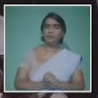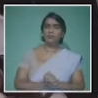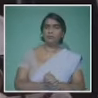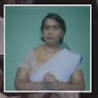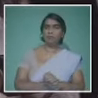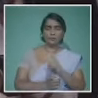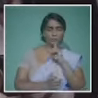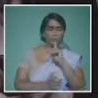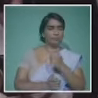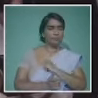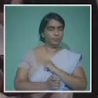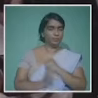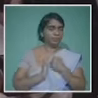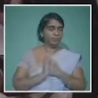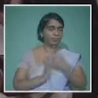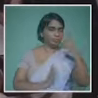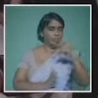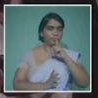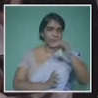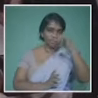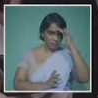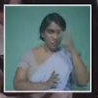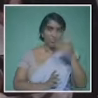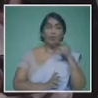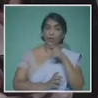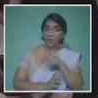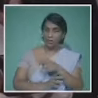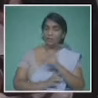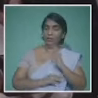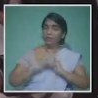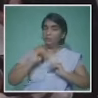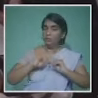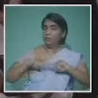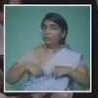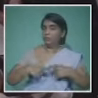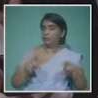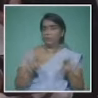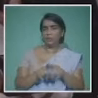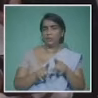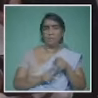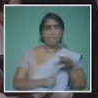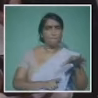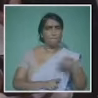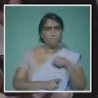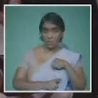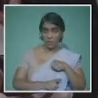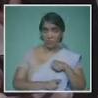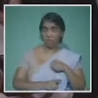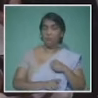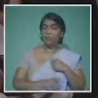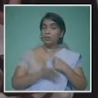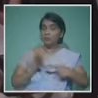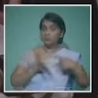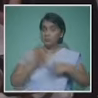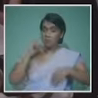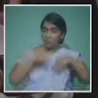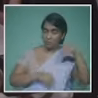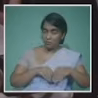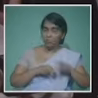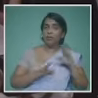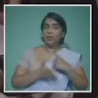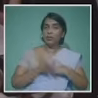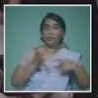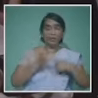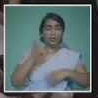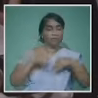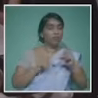කැමති ගරු නියෝජ්‍ය කතානායකතුමනි මේකත් ක්‍රමවේදයක් හැටියට පාවිච්චි කරනවා නම් මැතිවරණ පැවැත්වීමට තමයි මැතිවරණ